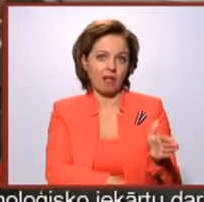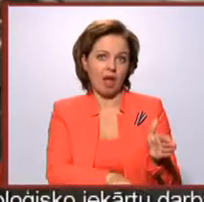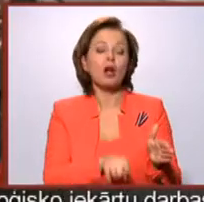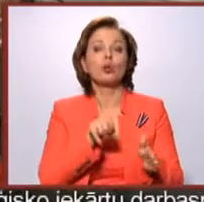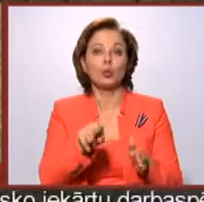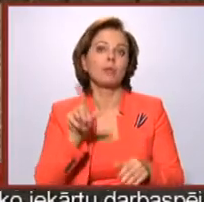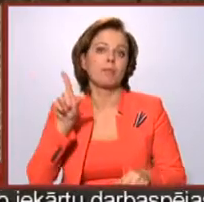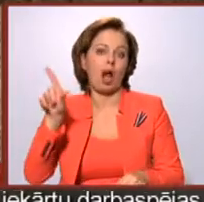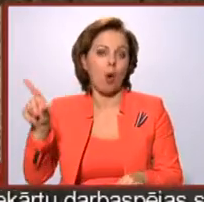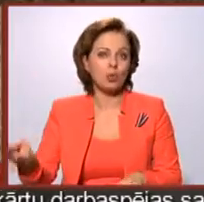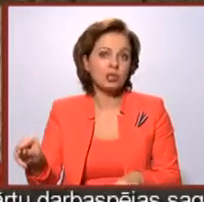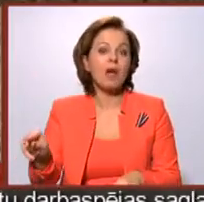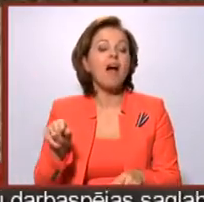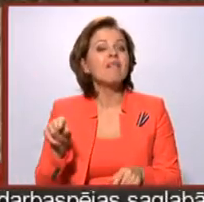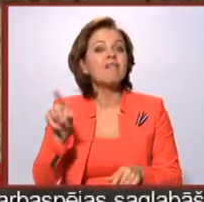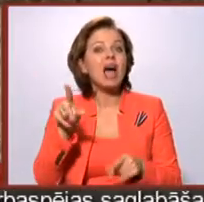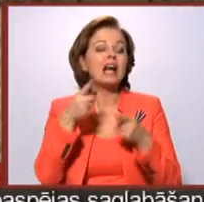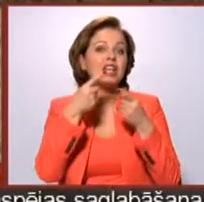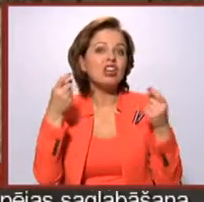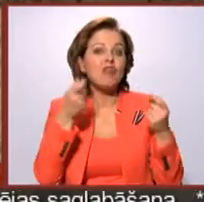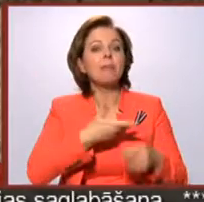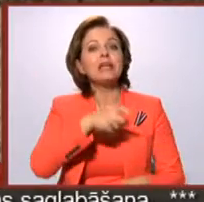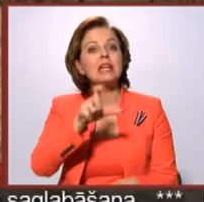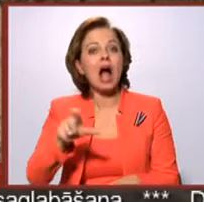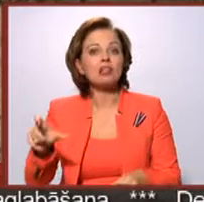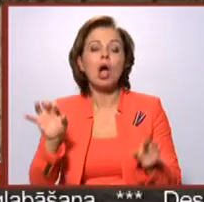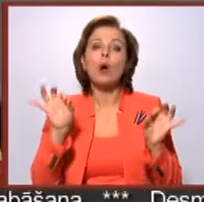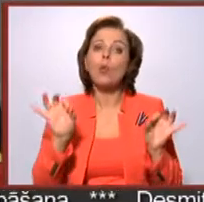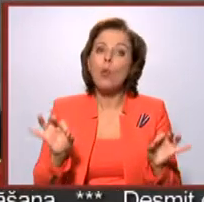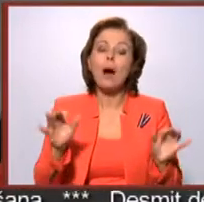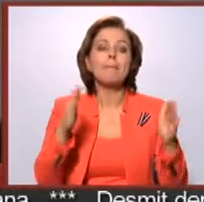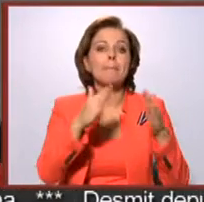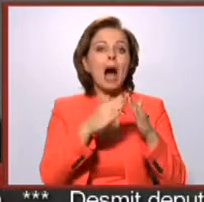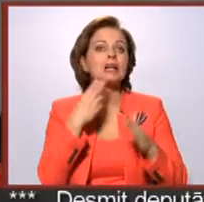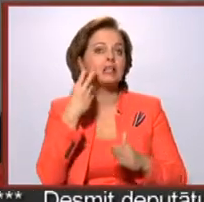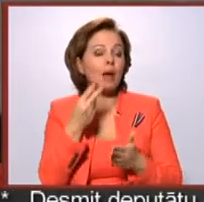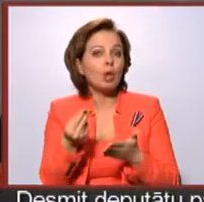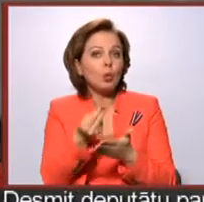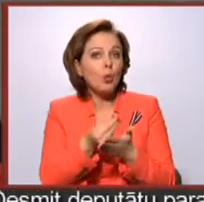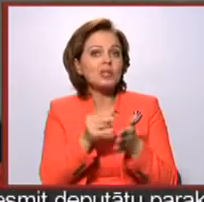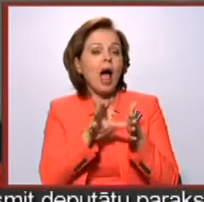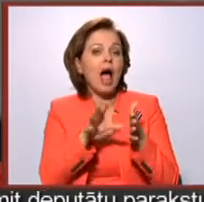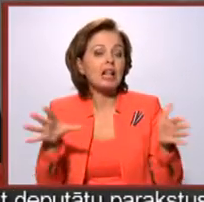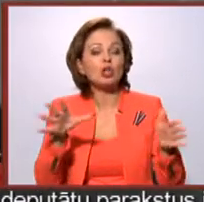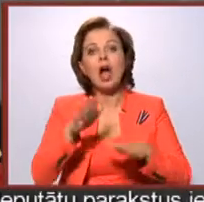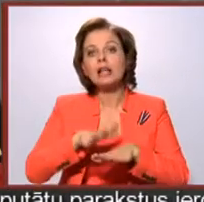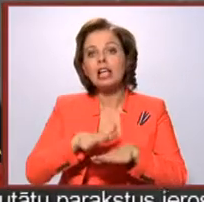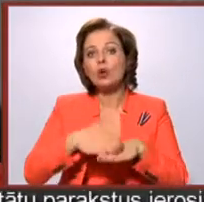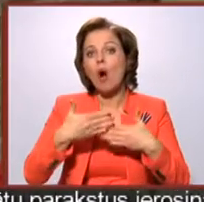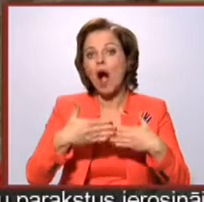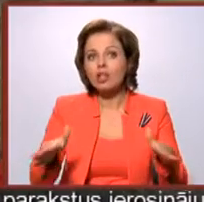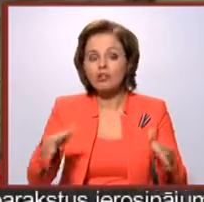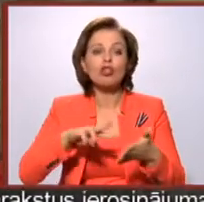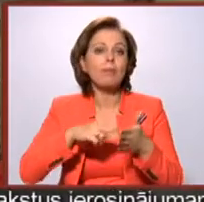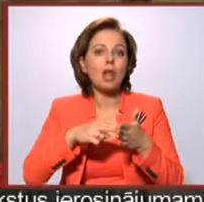tur arī brauksim. Vairāk informācijas iedzīvotājiem par to, ko īsti mājsaimniecībām nozīmēs elektroenerģijas tirgus atvēršana, plānots